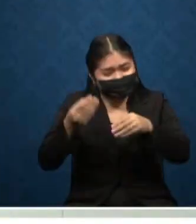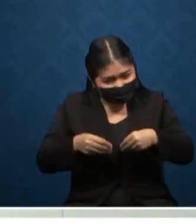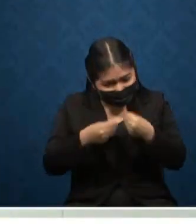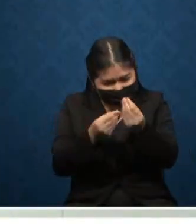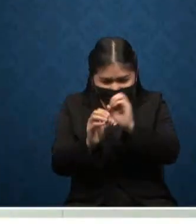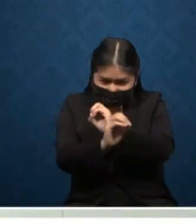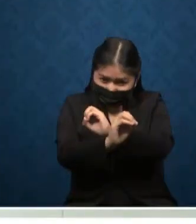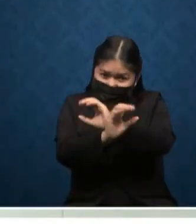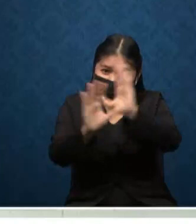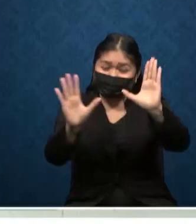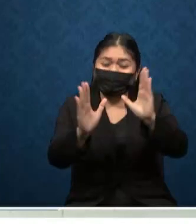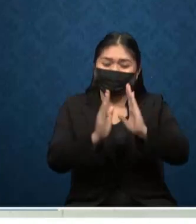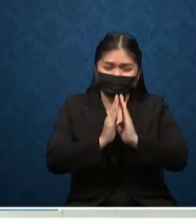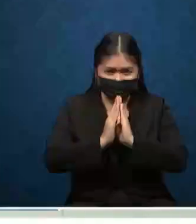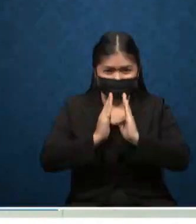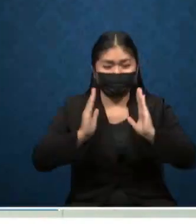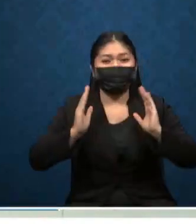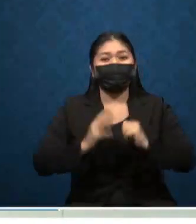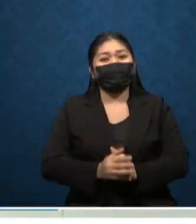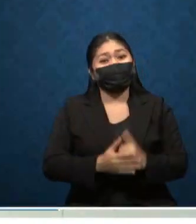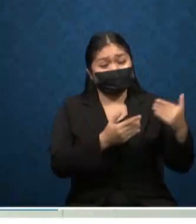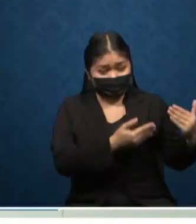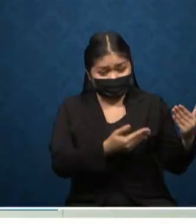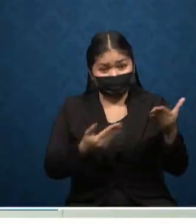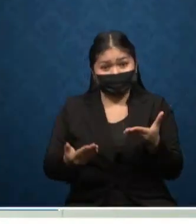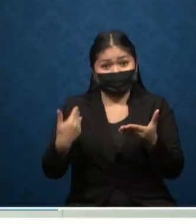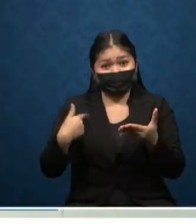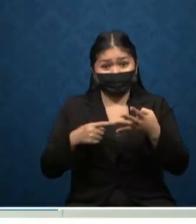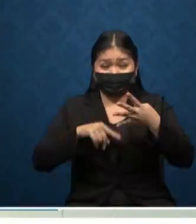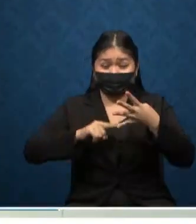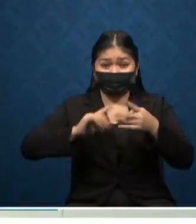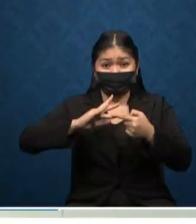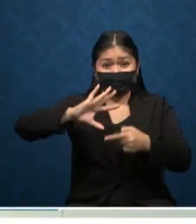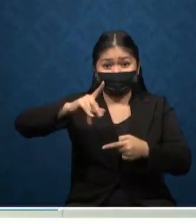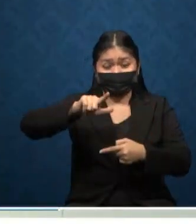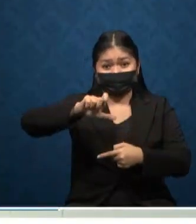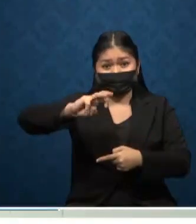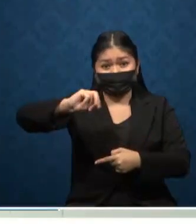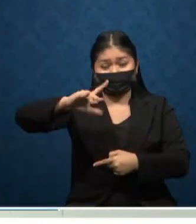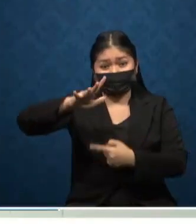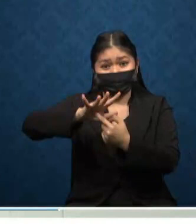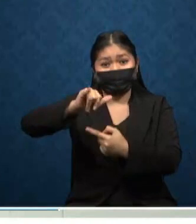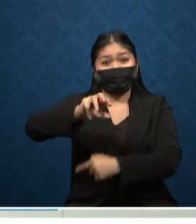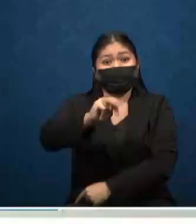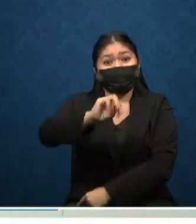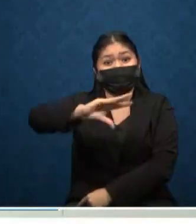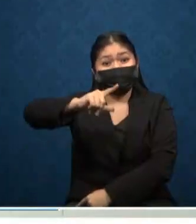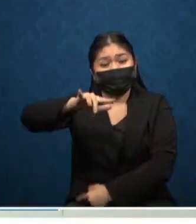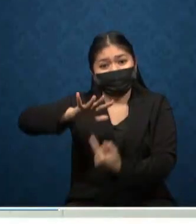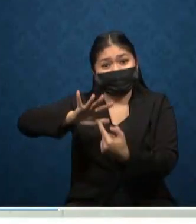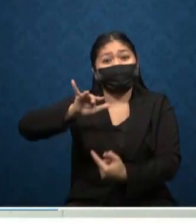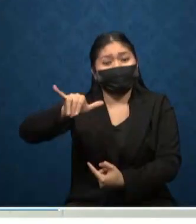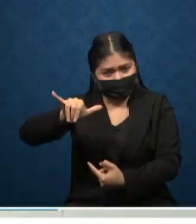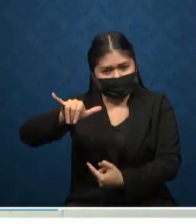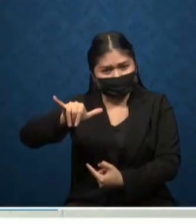ากยิ่งขึ้นอันนี้ขอบคุณในเบื้องต้นถัดมาก็จะเป็นอาจารย์เฉลิมชัยบุญญาลีพันธ์และท่านสมชายเสียงหลายก